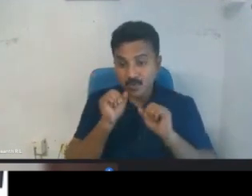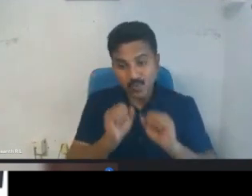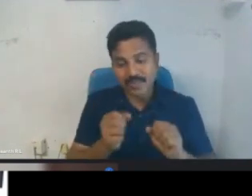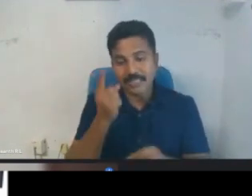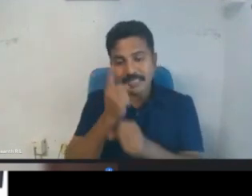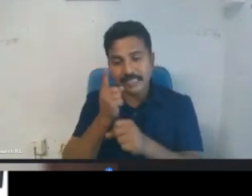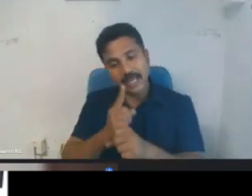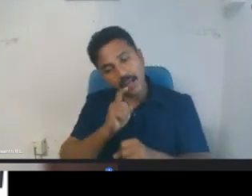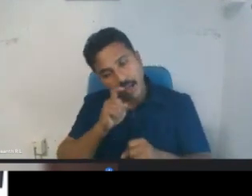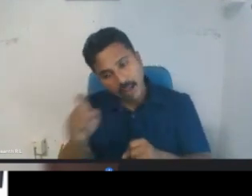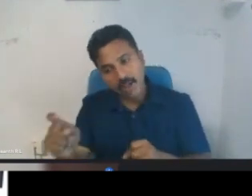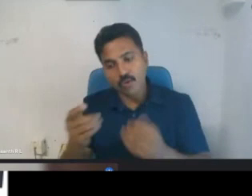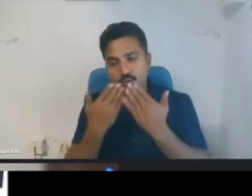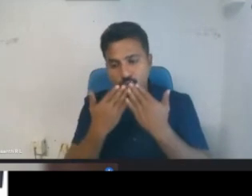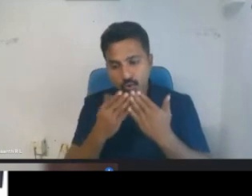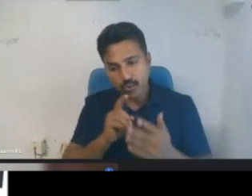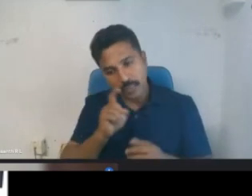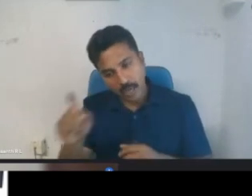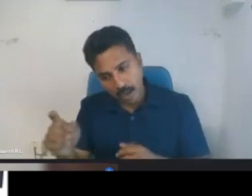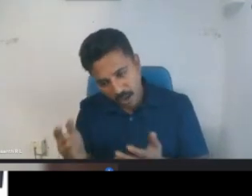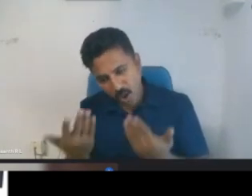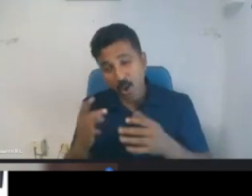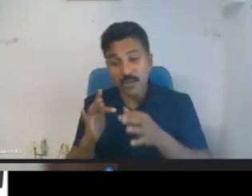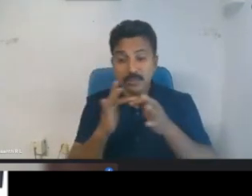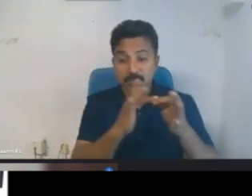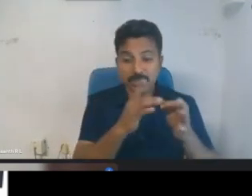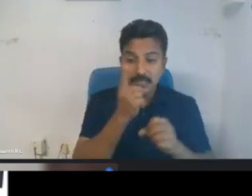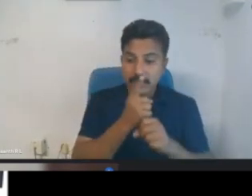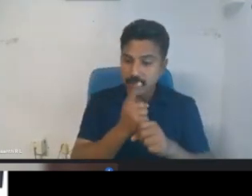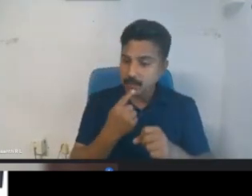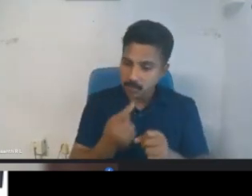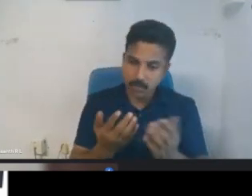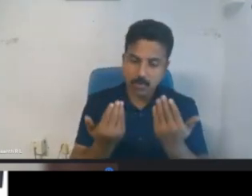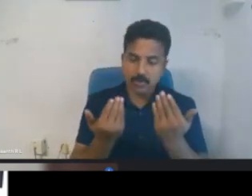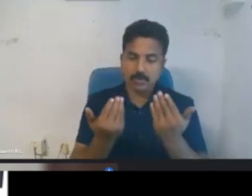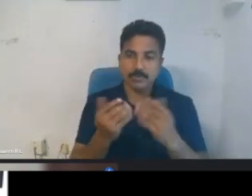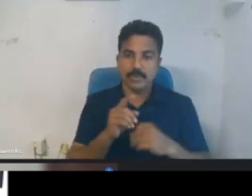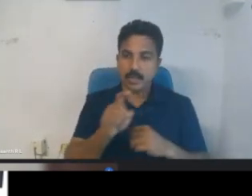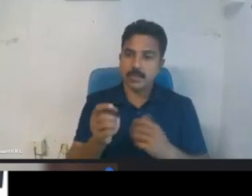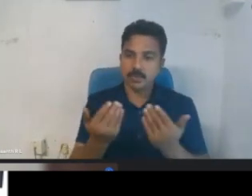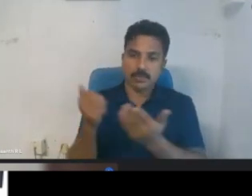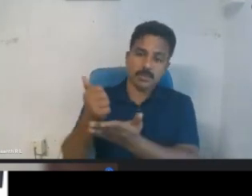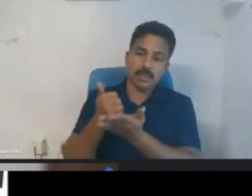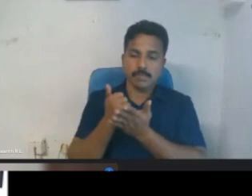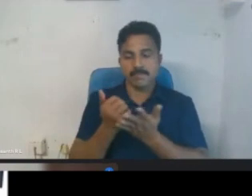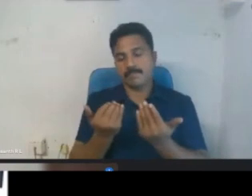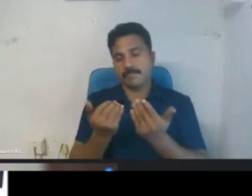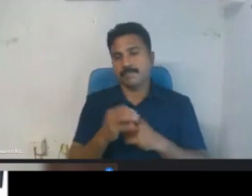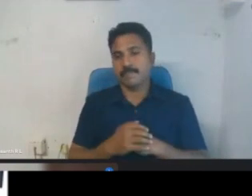കുട്ടിയുടെ അധ്യാപകൻ, ഇപ്പം അത് സ്കൂളിലെ അധ്യാപകനുമാകാം അതുപോലെ തന്നെ സ്പെഷ്യൽ എഡ്യൂക്കേറ്ററുമാകാം, അവരോട് നിങ്ങൾക്ക് സഹായം ചോദിക്കാൻ